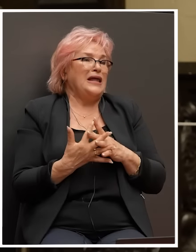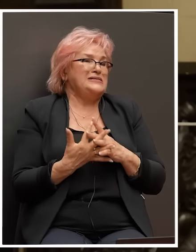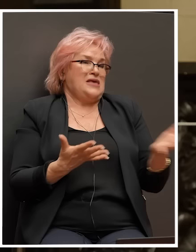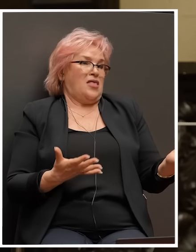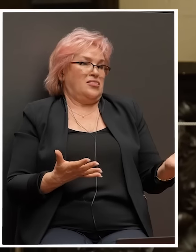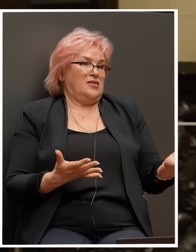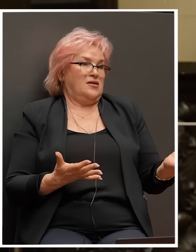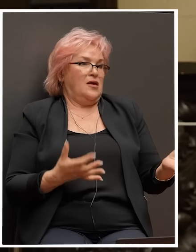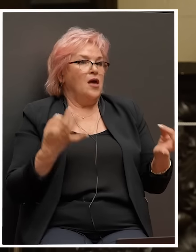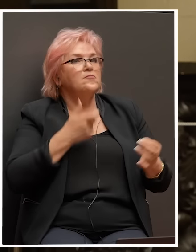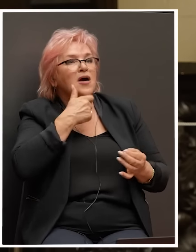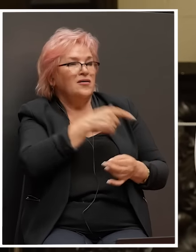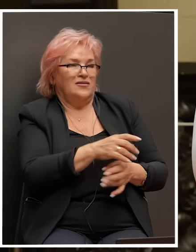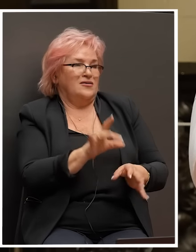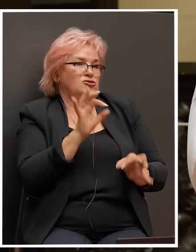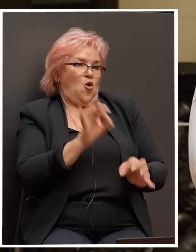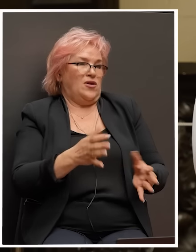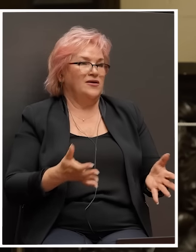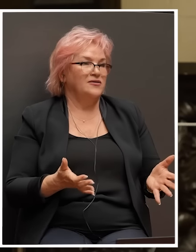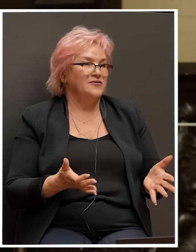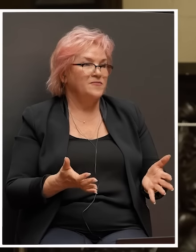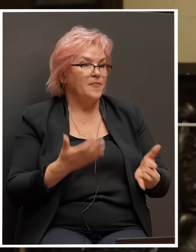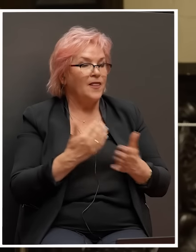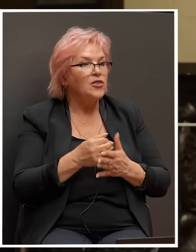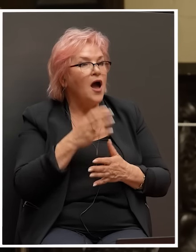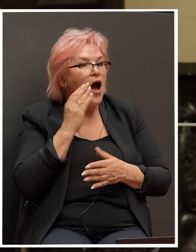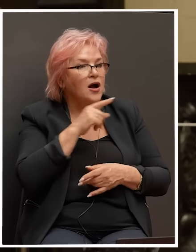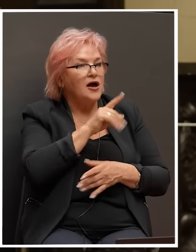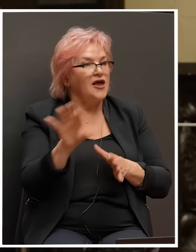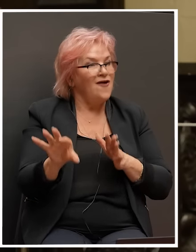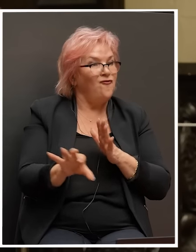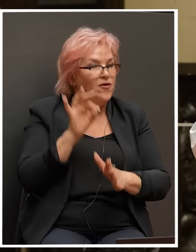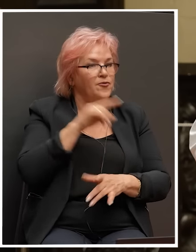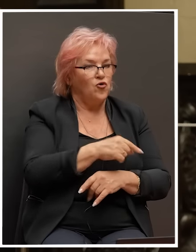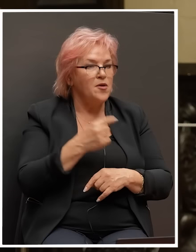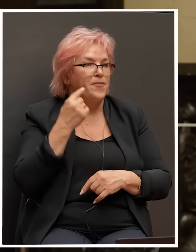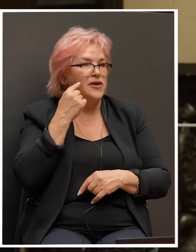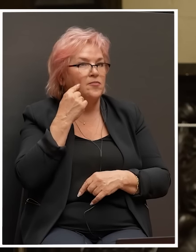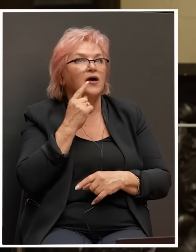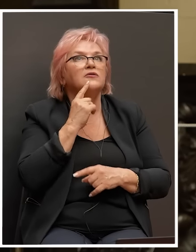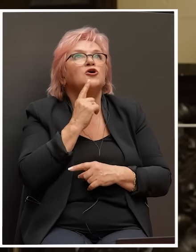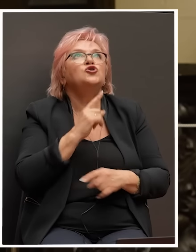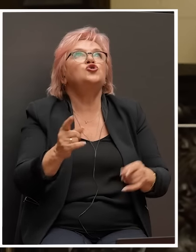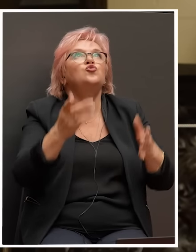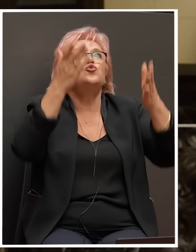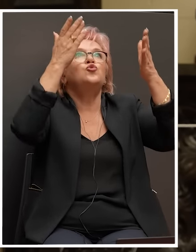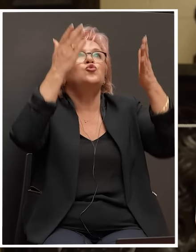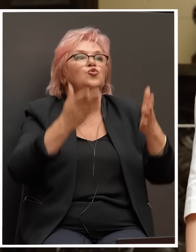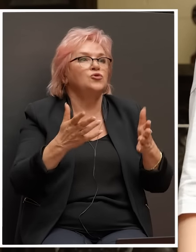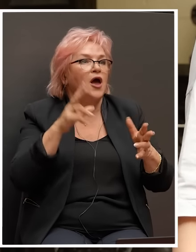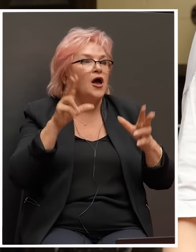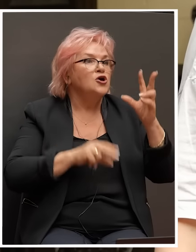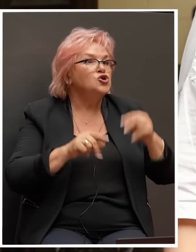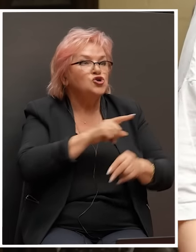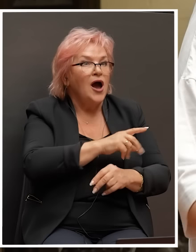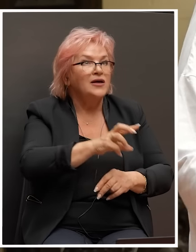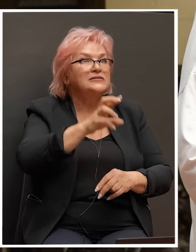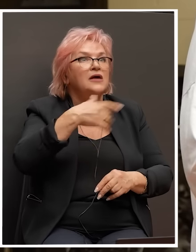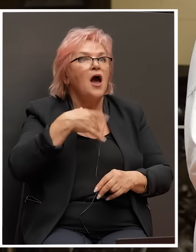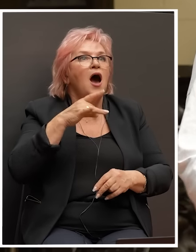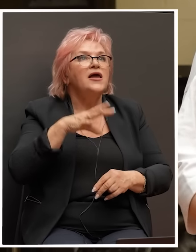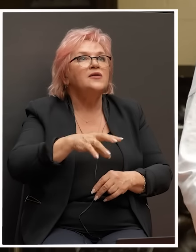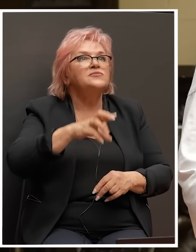Никакой тебе интеллигентности. Но когда его выбирают, он понимает, что это чудо Господне, потому что шансы стать у него римской папой